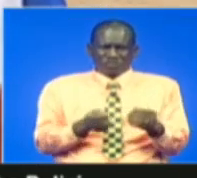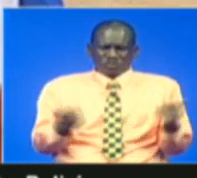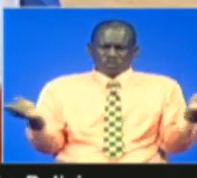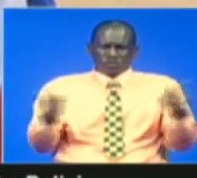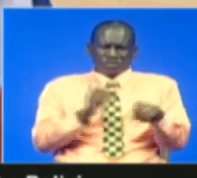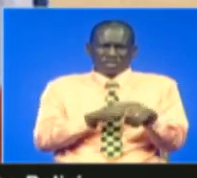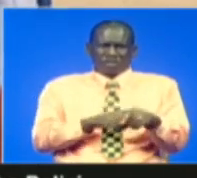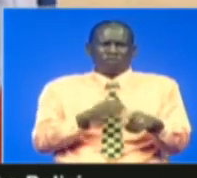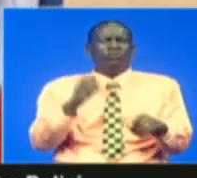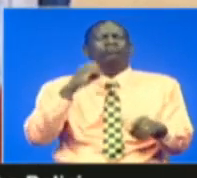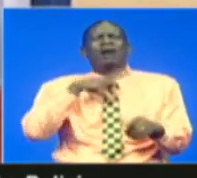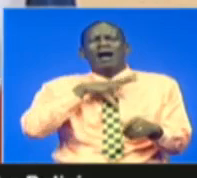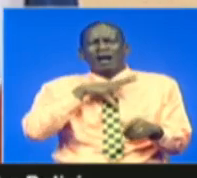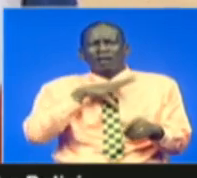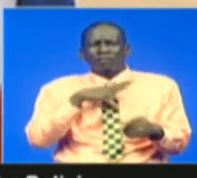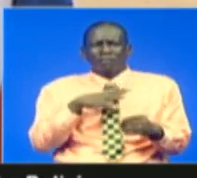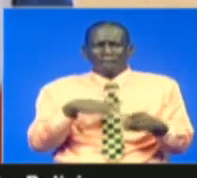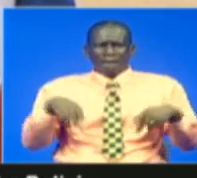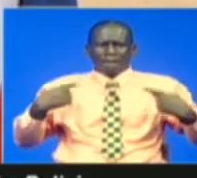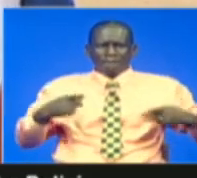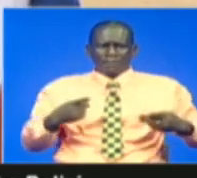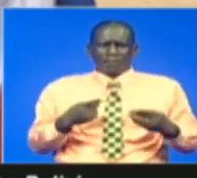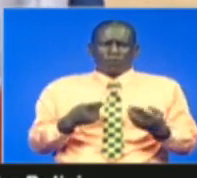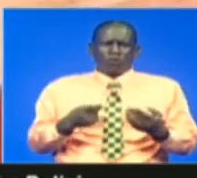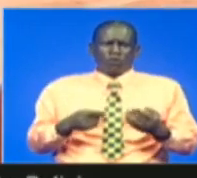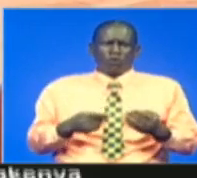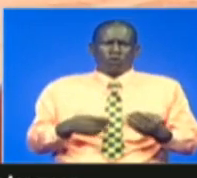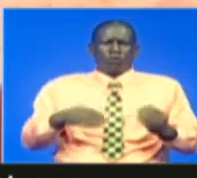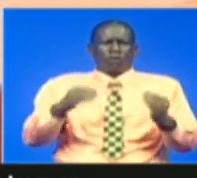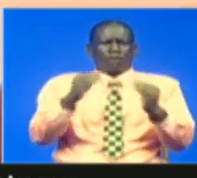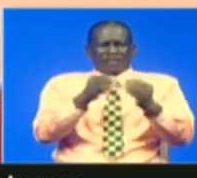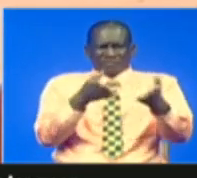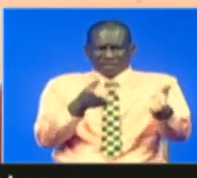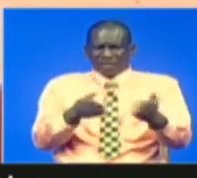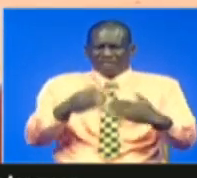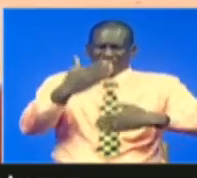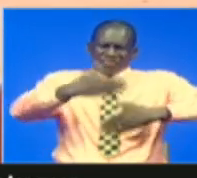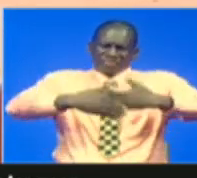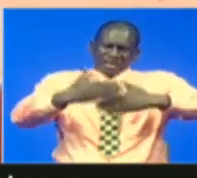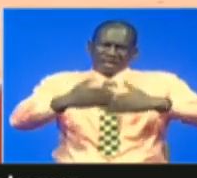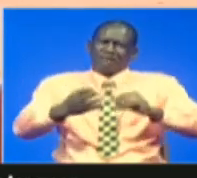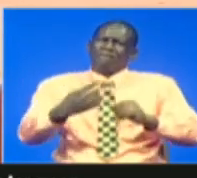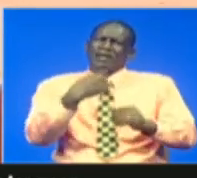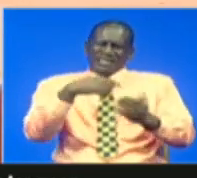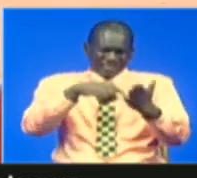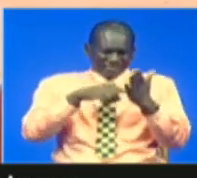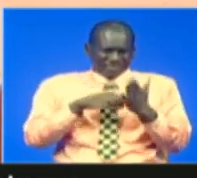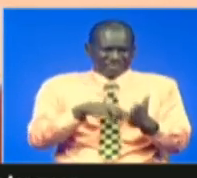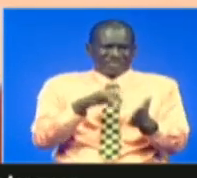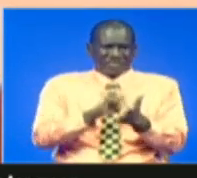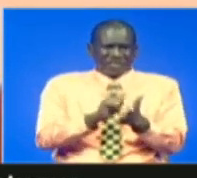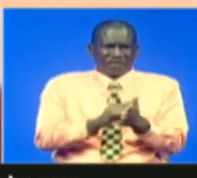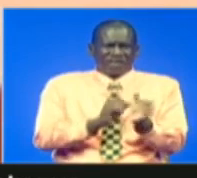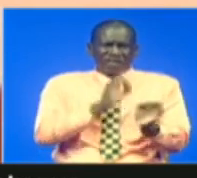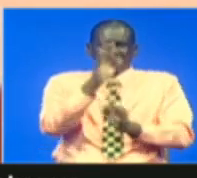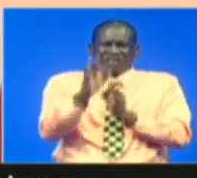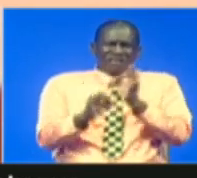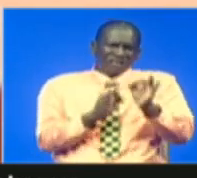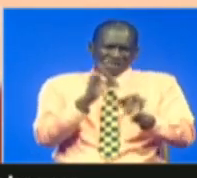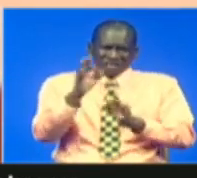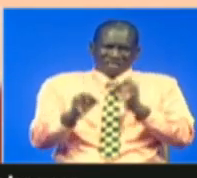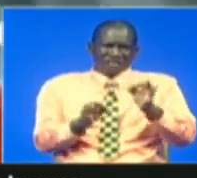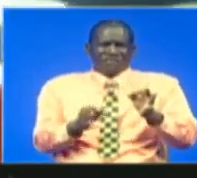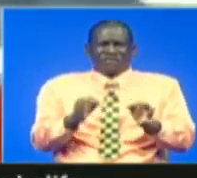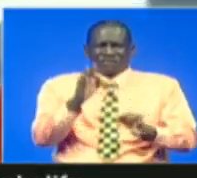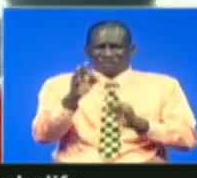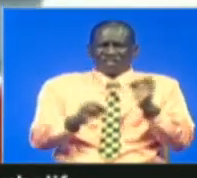hiyo nduru watu wakakusanyika pale. Majirani hawa wanasisitiza kuwa ingawa alikuwa